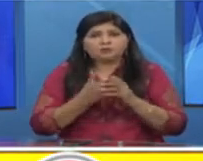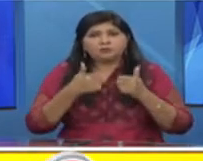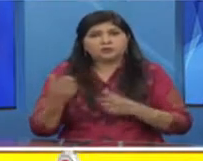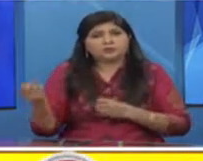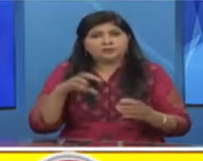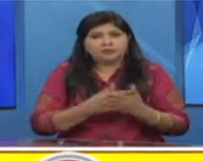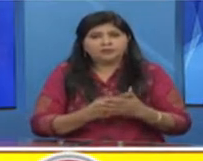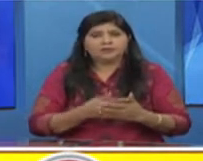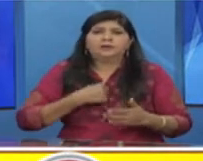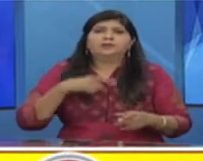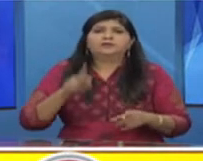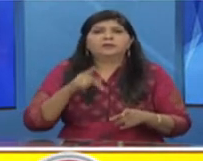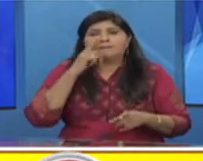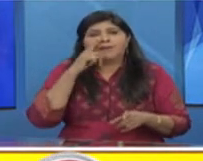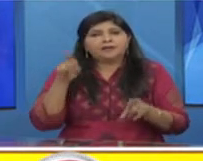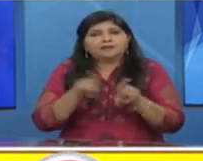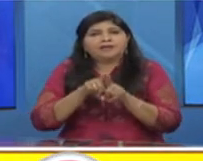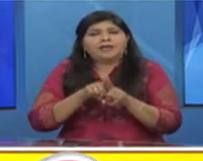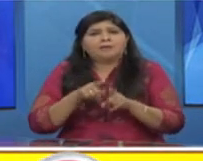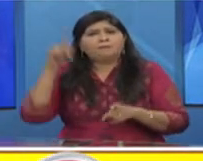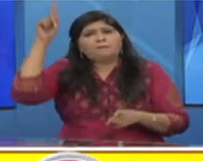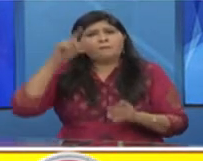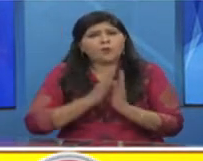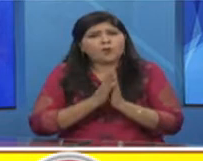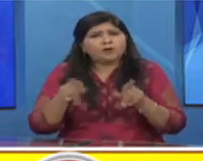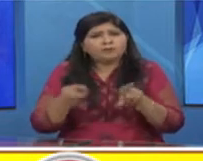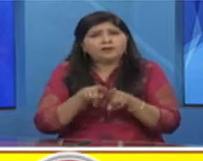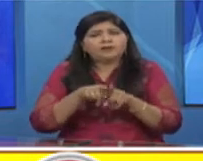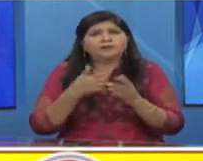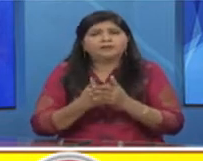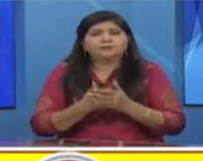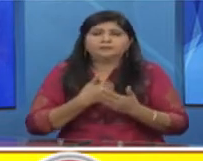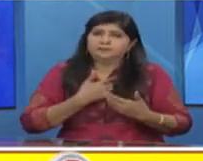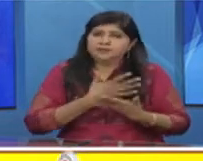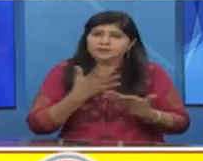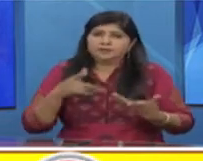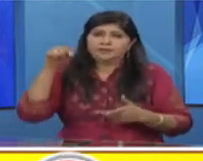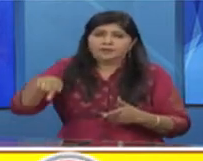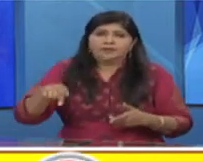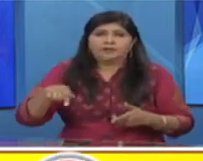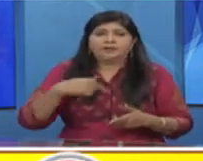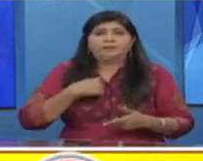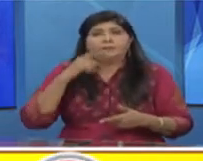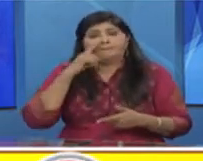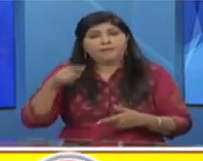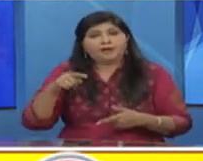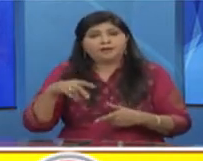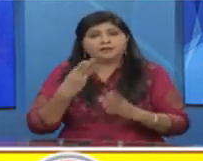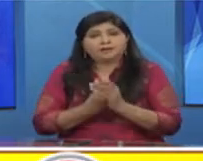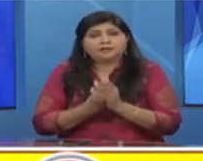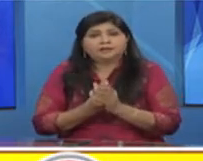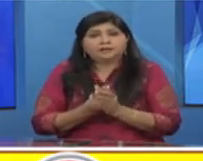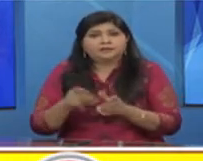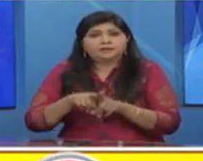ही मेरे लिए भगवान है, मेरे लिए सब कुछ है, और वो सच अर्थ